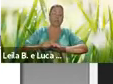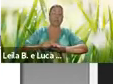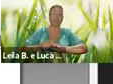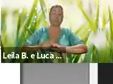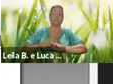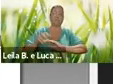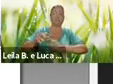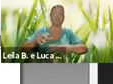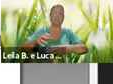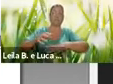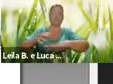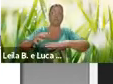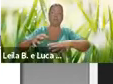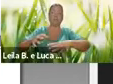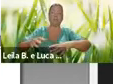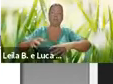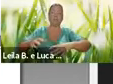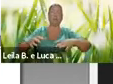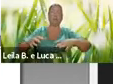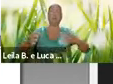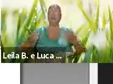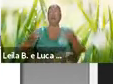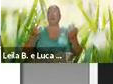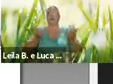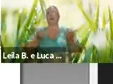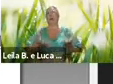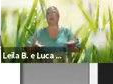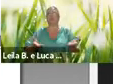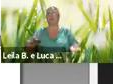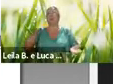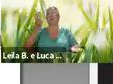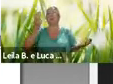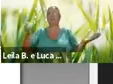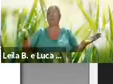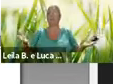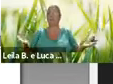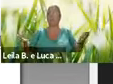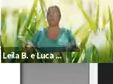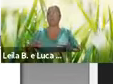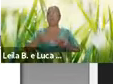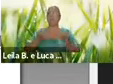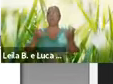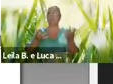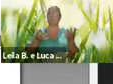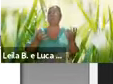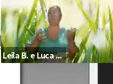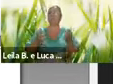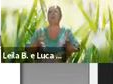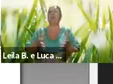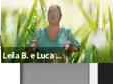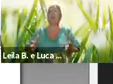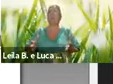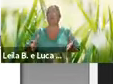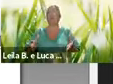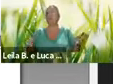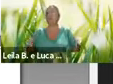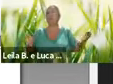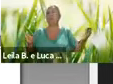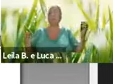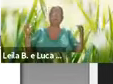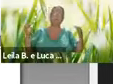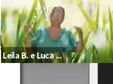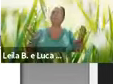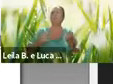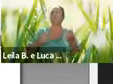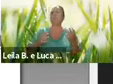andato vicino a Silvia e ha visto che lui teneva la pelle d'oca, è chiaro, dopo Clementino, che era un spirito di luce, vicino a